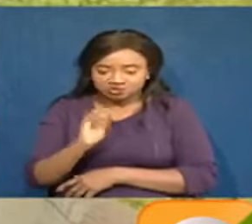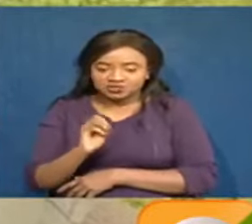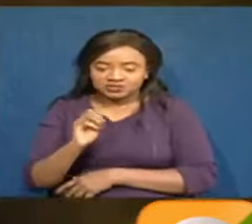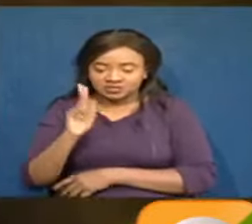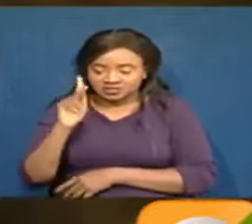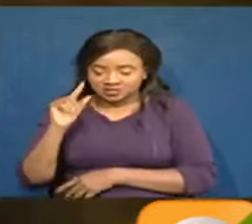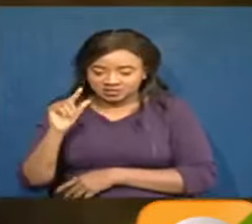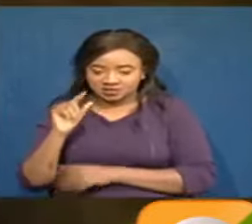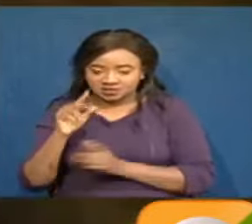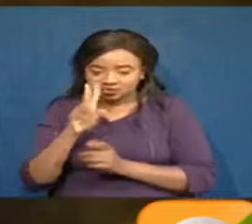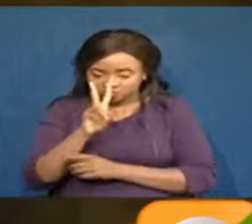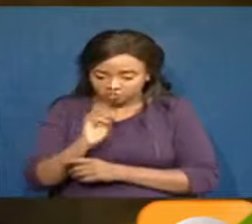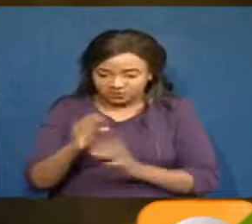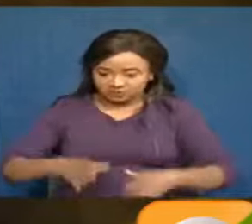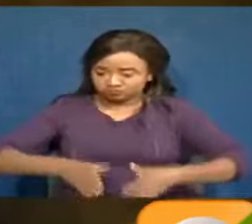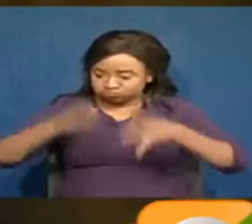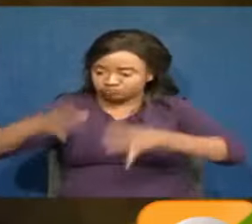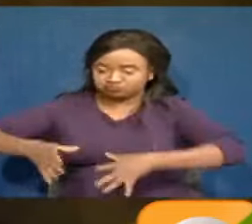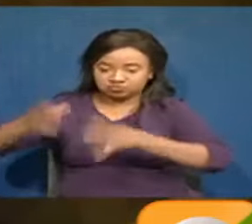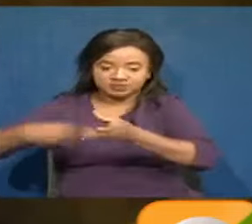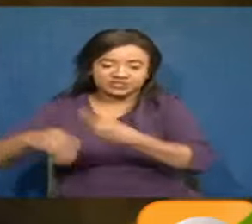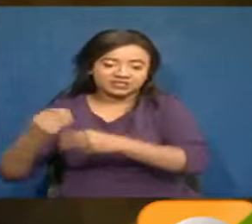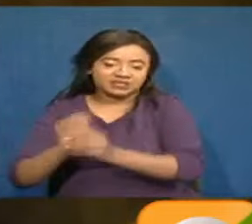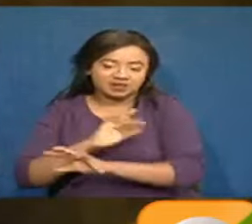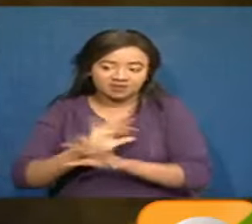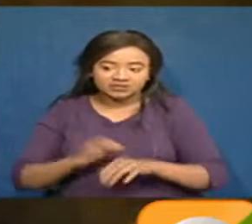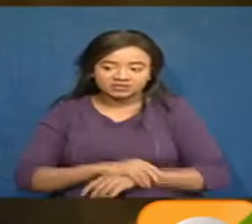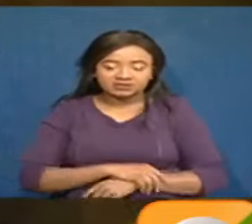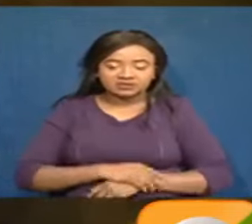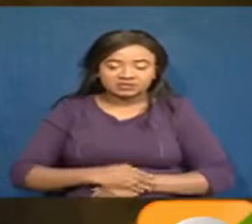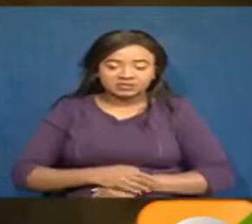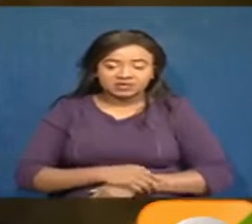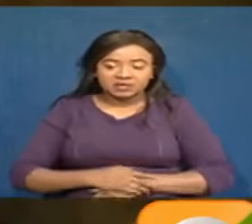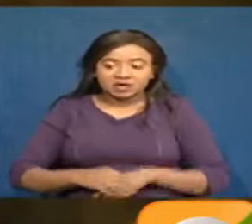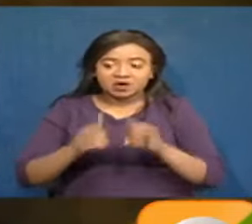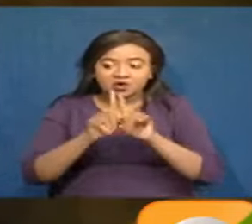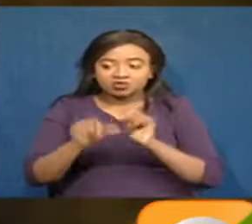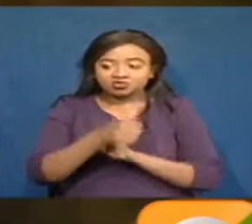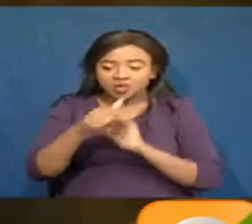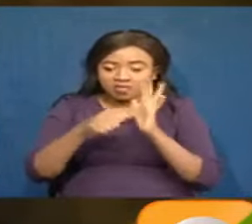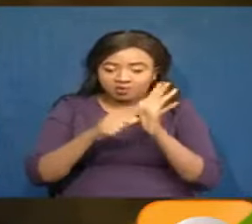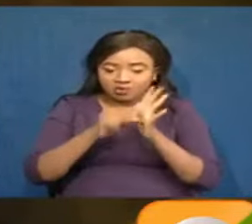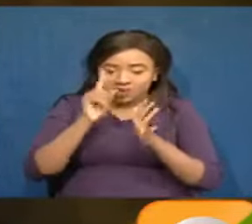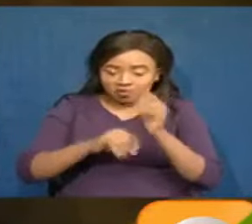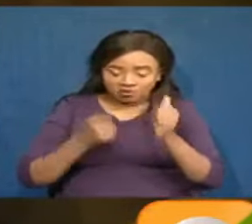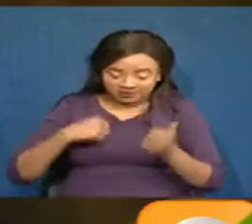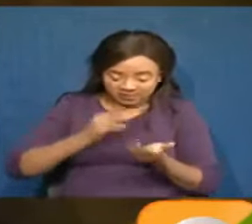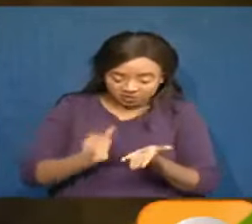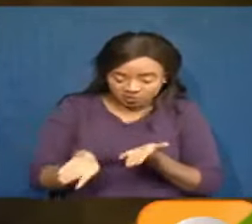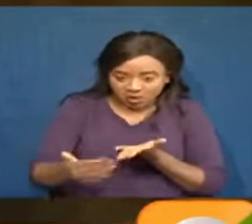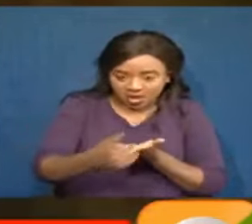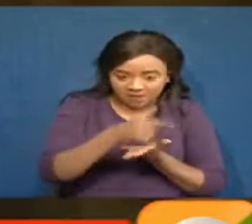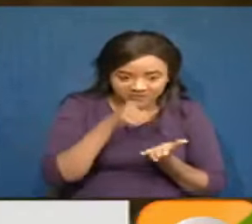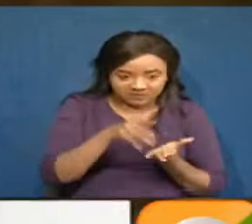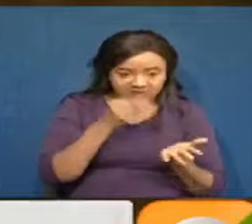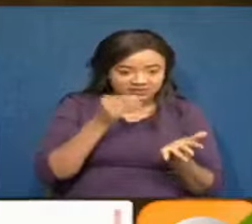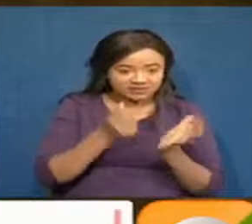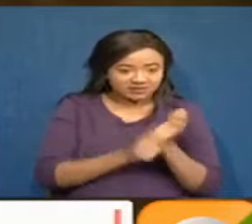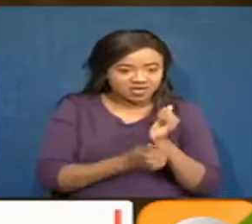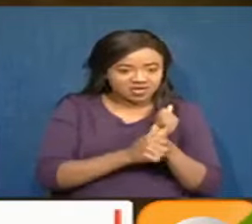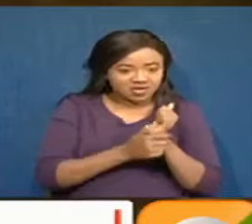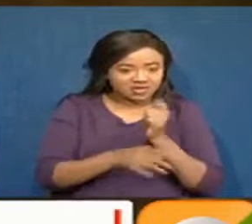shilingi 4,000. Alafu sasa ile kitu ambayo ametutatiza sana kufuna mahindi ingine ni amekuwa kasi ngumu.